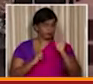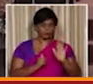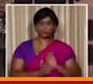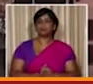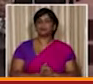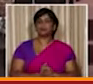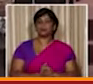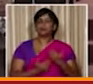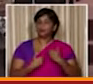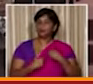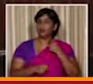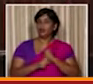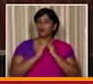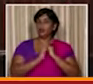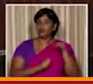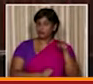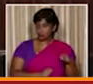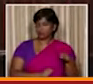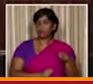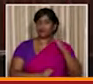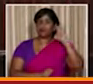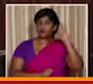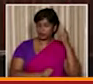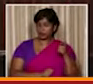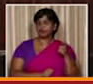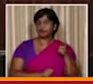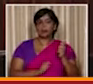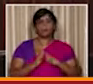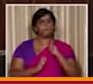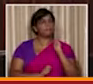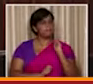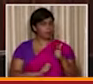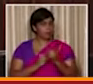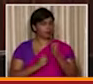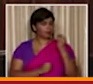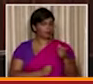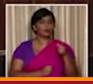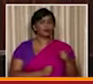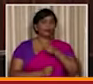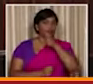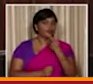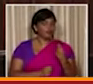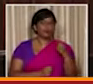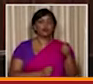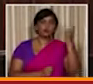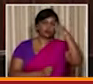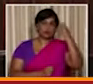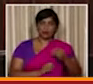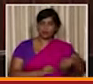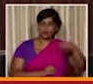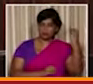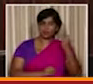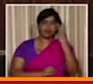තිබෙනවා. අපි රජයේ සේවකයන්ට විශේෂ දීමනාවක් ලබා දුන්නා. විශ්‍රාමිකයන්ට වැටුප් වැඩි කළා.